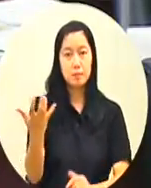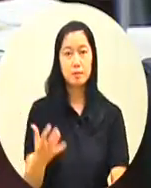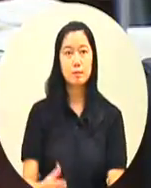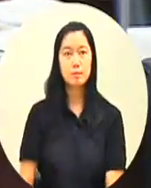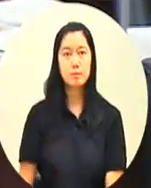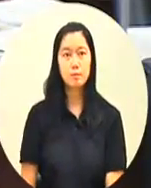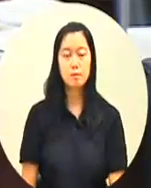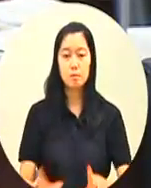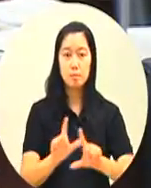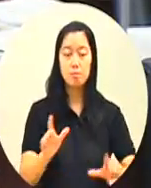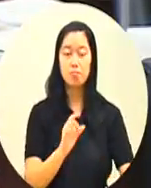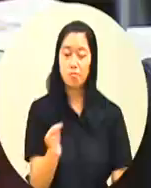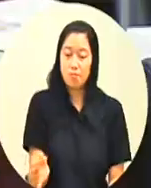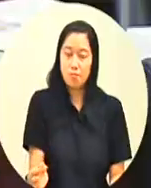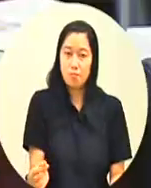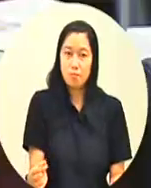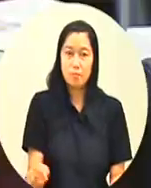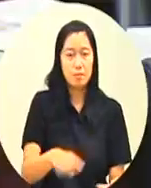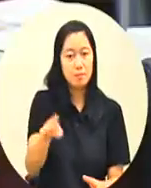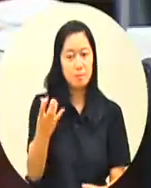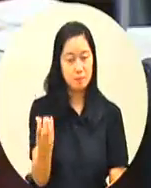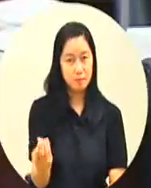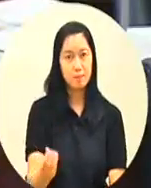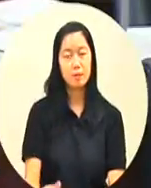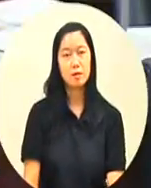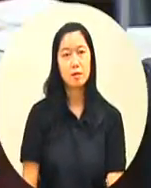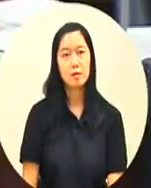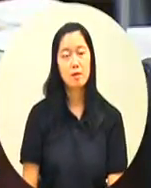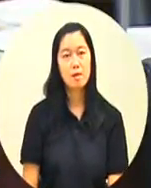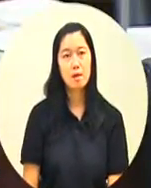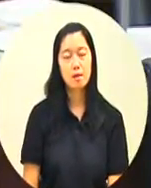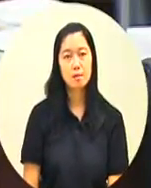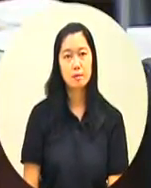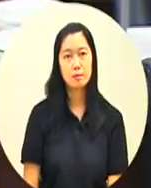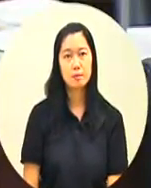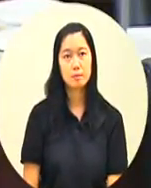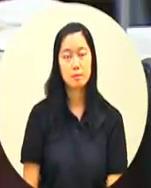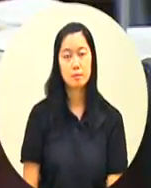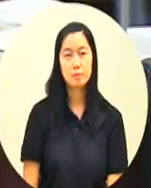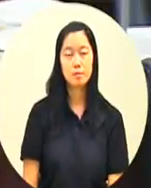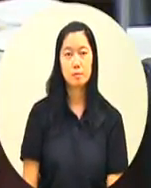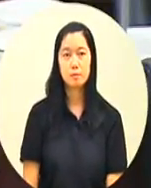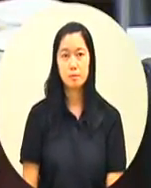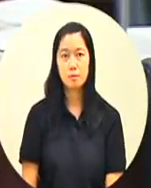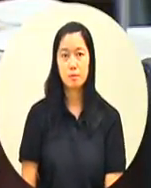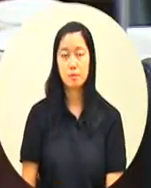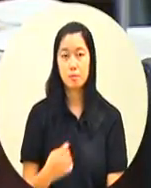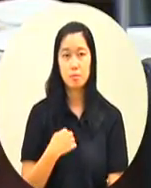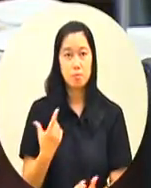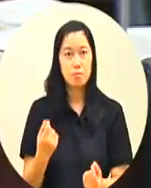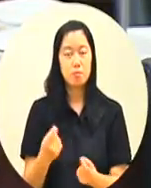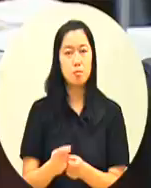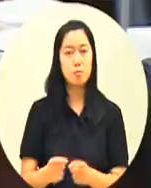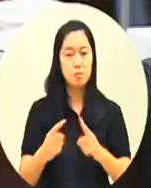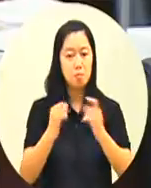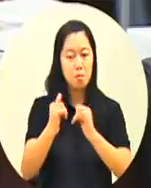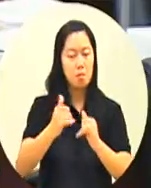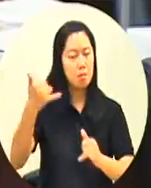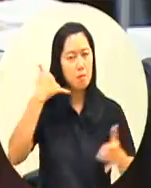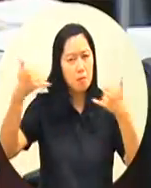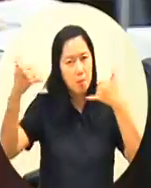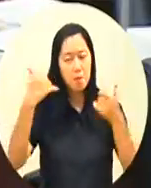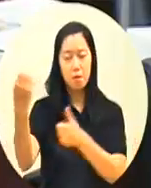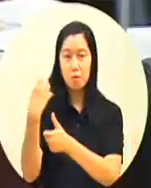地主啊，那些拥有非常多土地的，其实是少数的人。在这个状况之下，其实我们 也接到非常多的市民的陈情